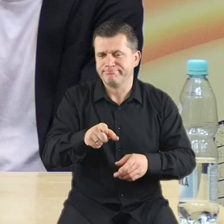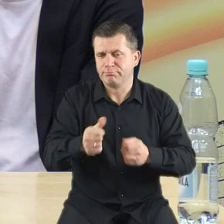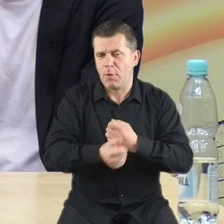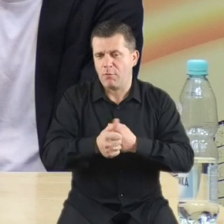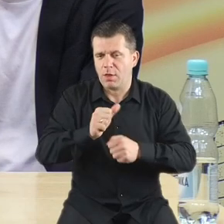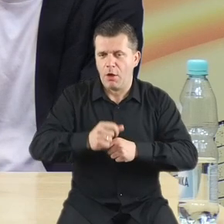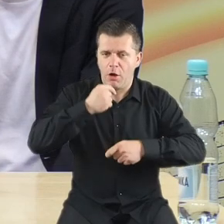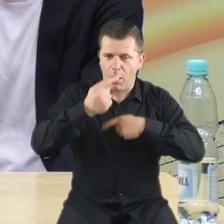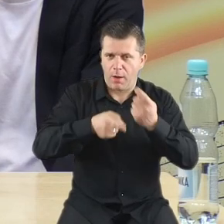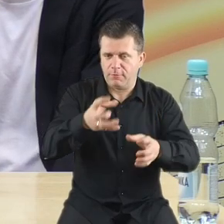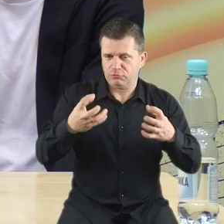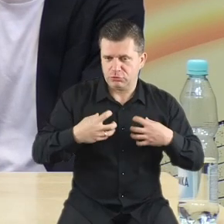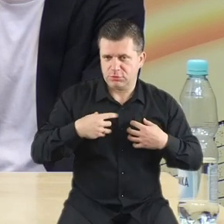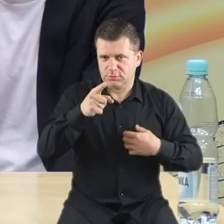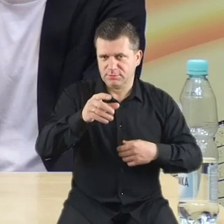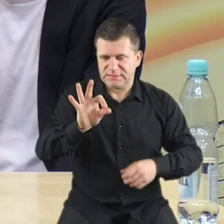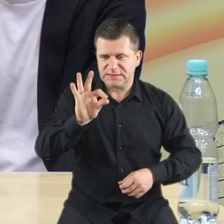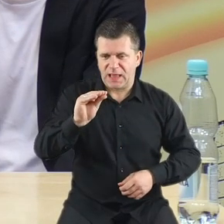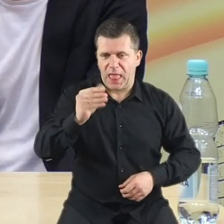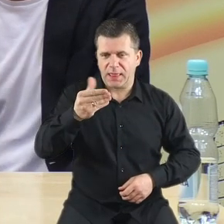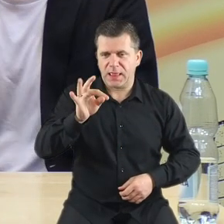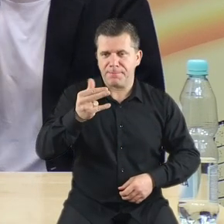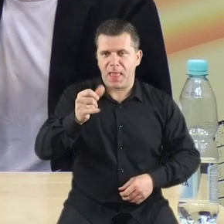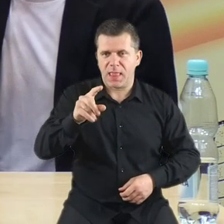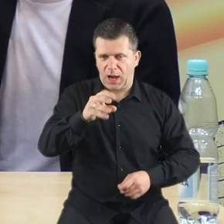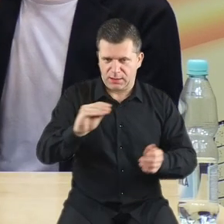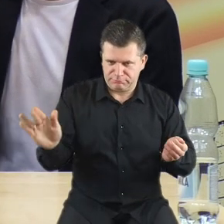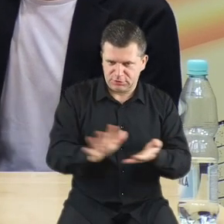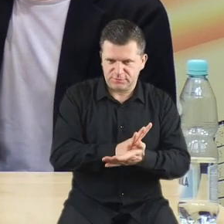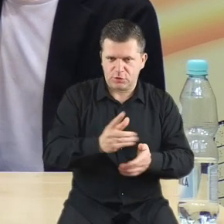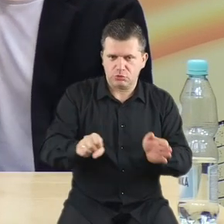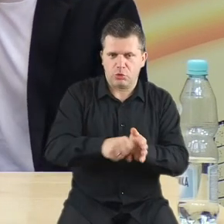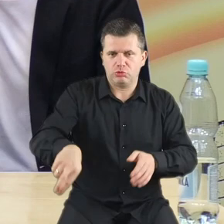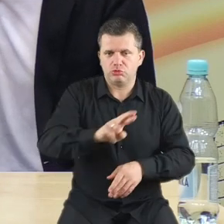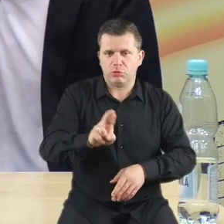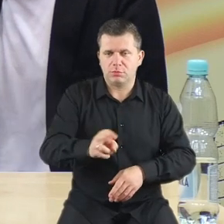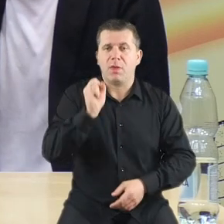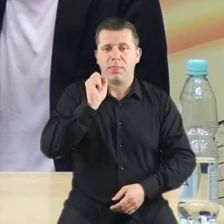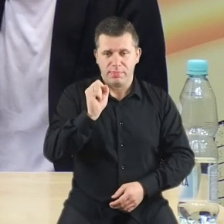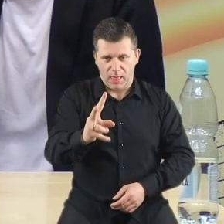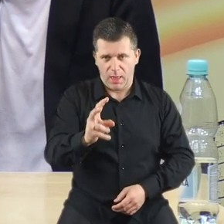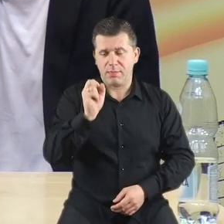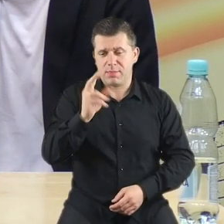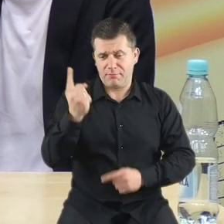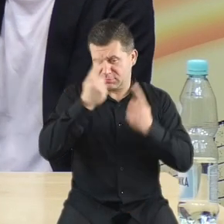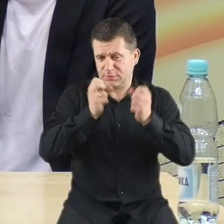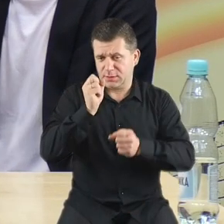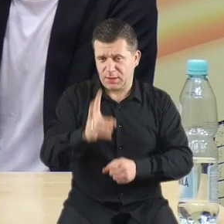pan sentymentalny? Czy przywiązuje się pan do przedmiotów? Tak, wydaje mi się, że tak. Myślę, że inaczej mi